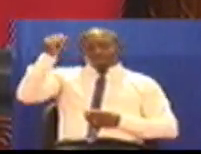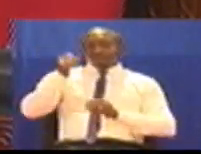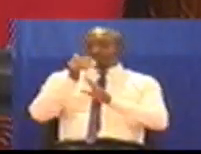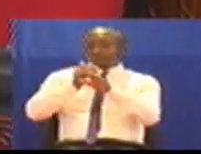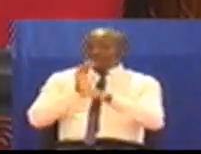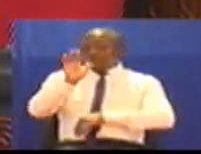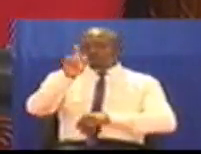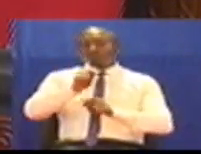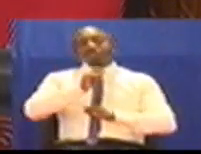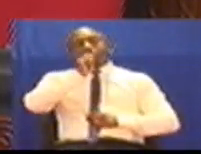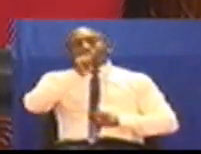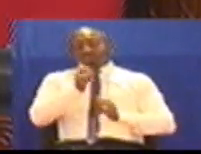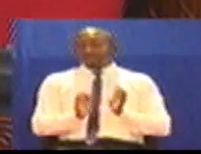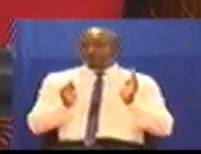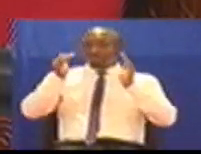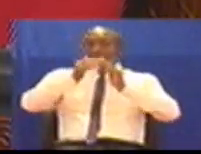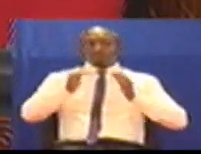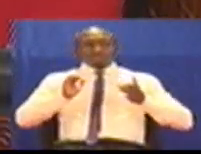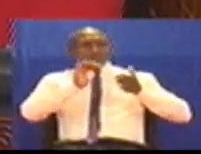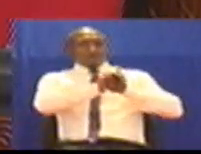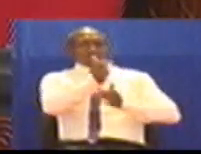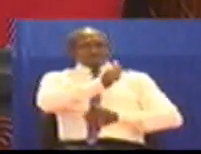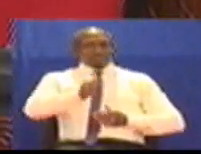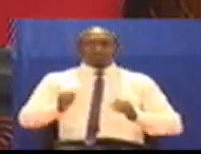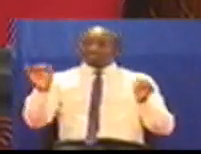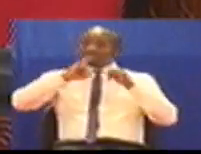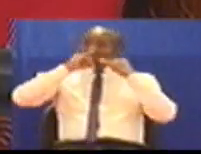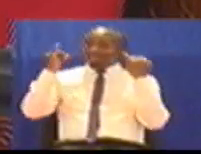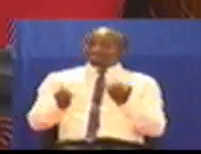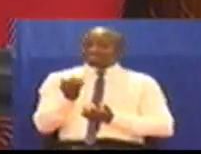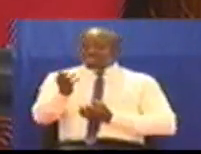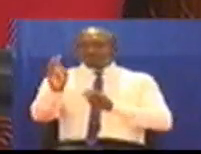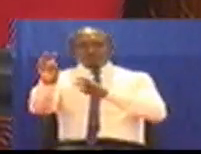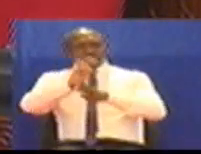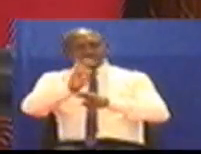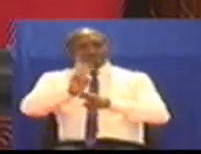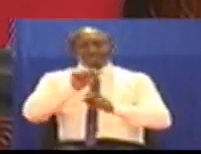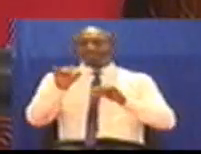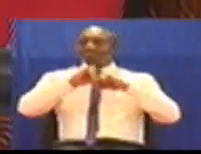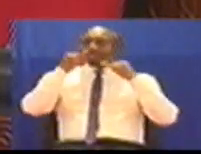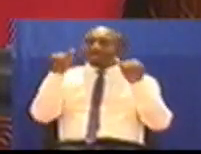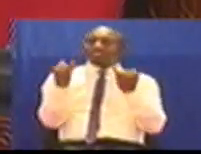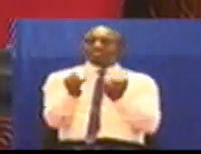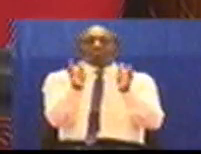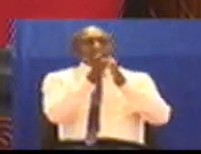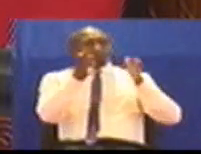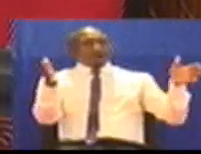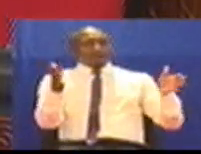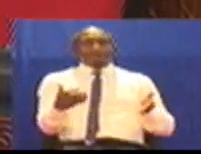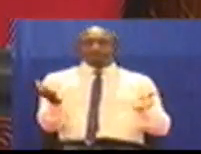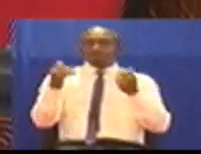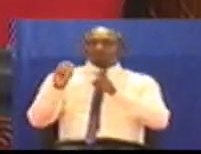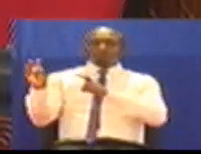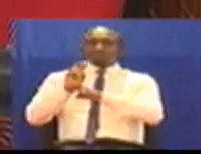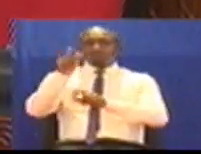bunge la Jamhuri ya Muungano wa Tanzania. Hii taasisi ambayo imeisimamia ni taasisi kubwa sana. Mmetusimamia watu wengi